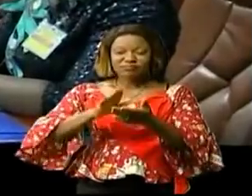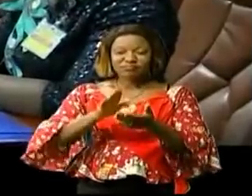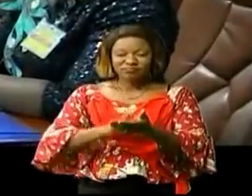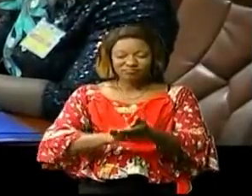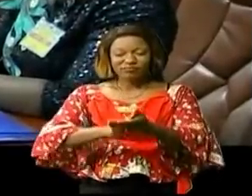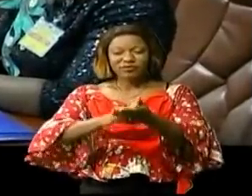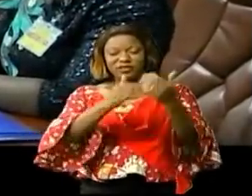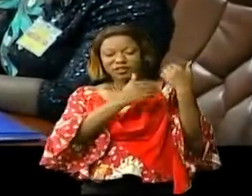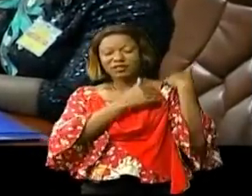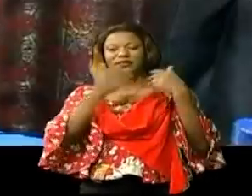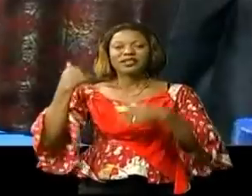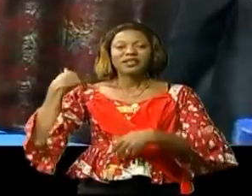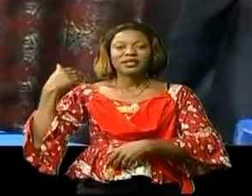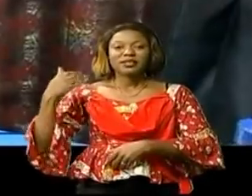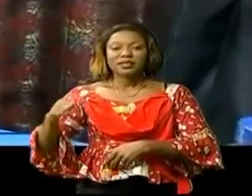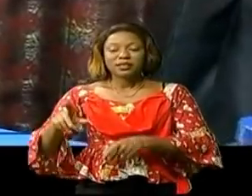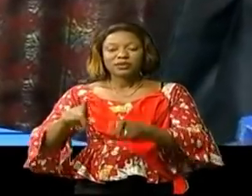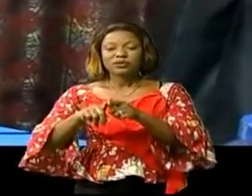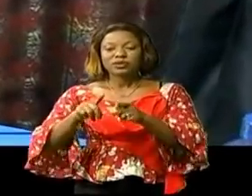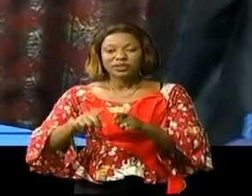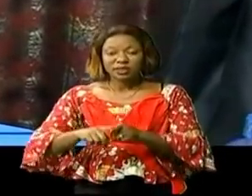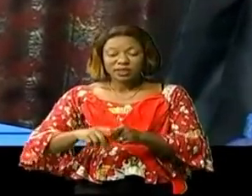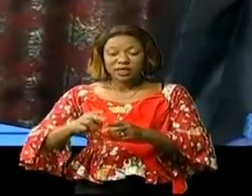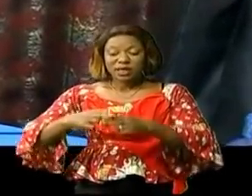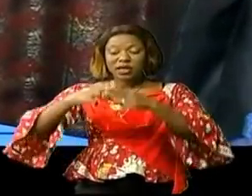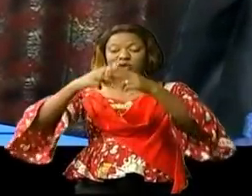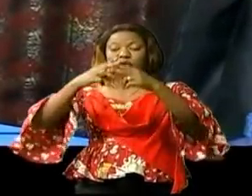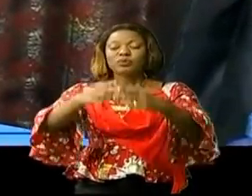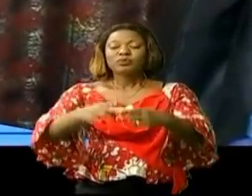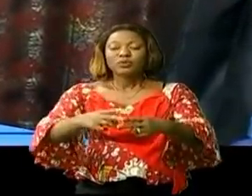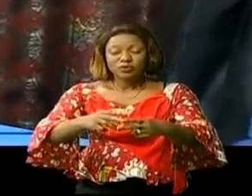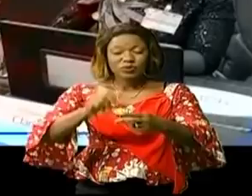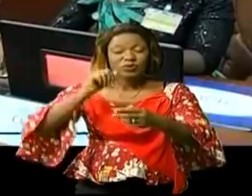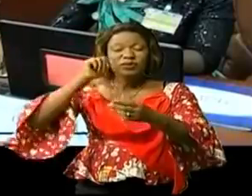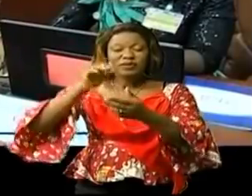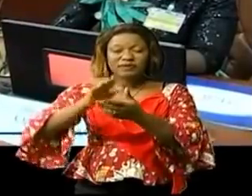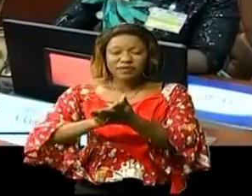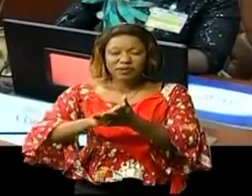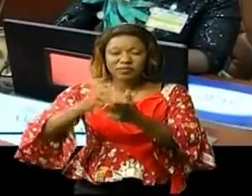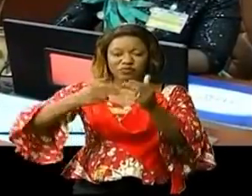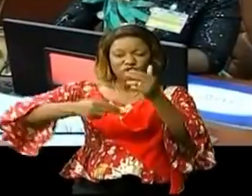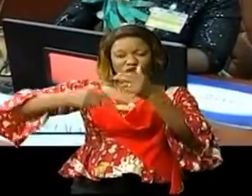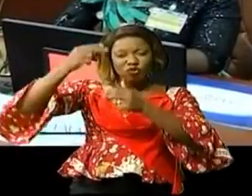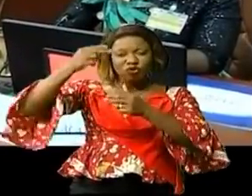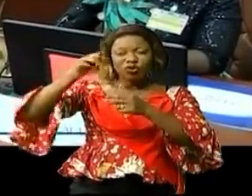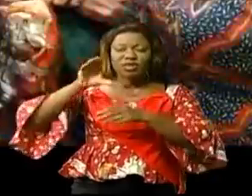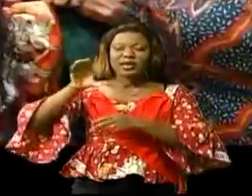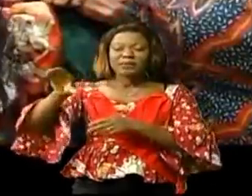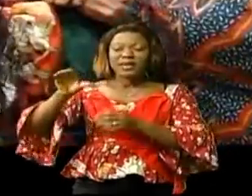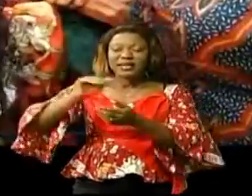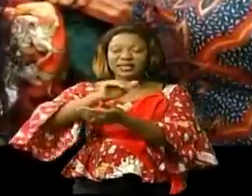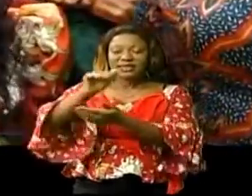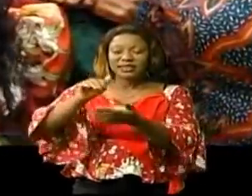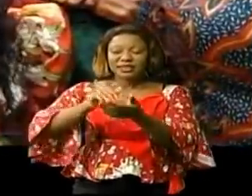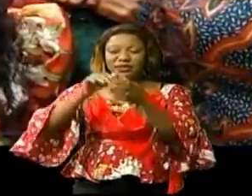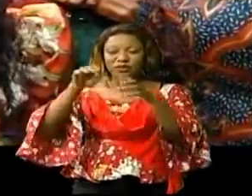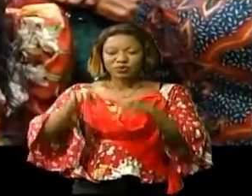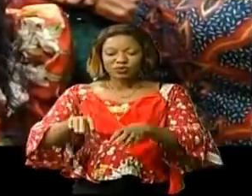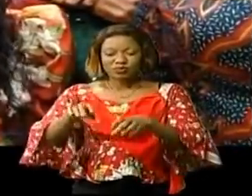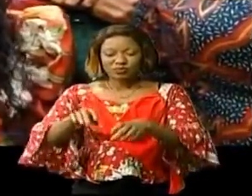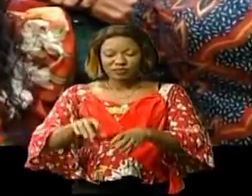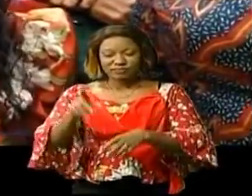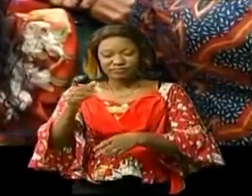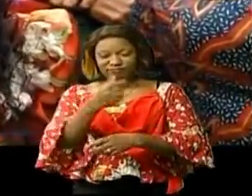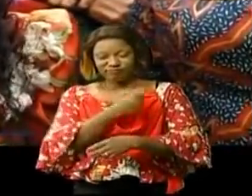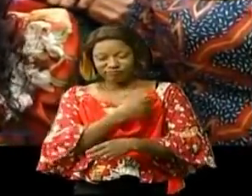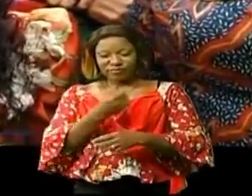femmes, dont une à la tête de la Banque centrale du Congo et dans certaines institutions régionales. Nous avons félicité le chef de